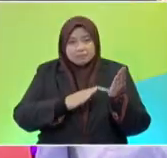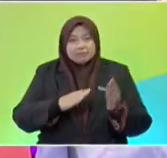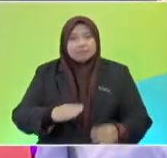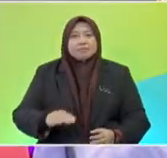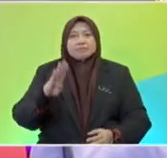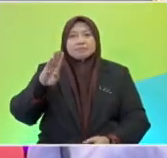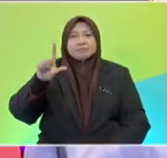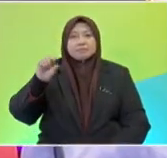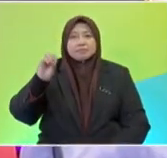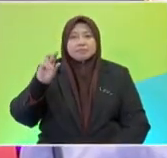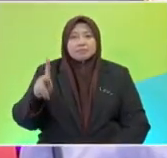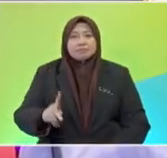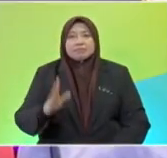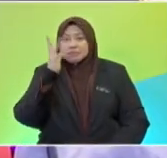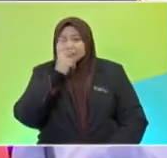itu cantik